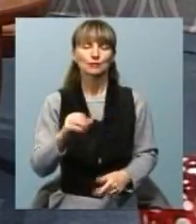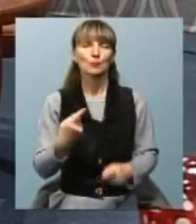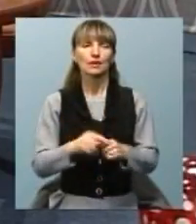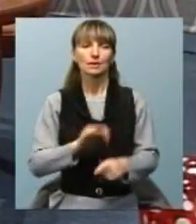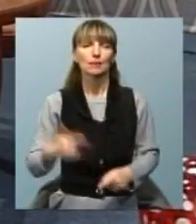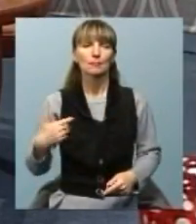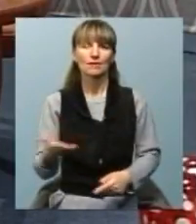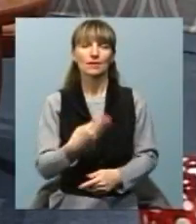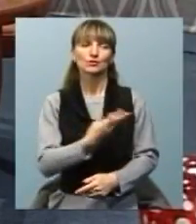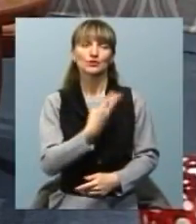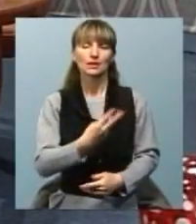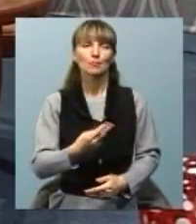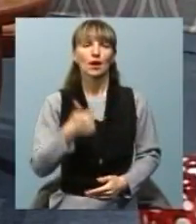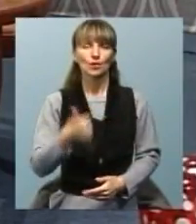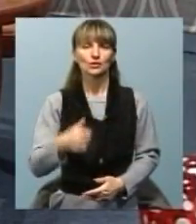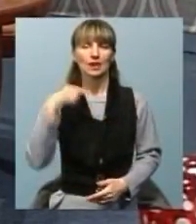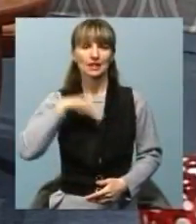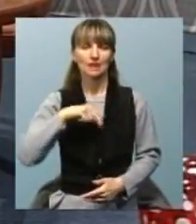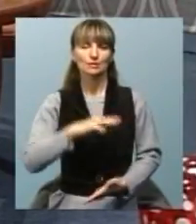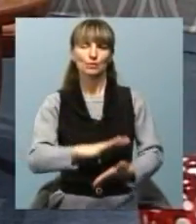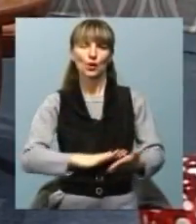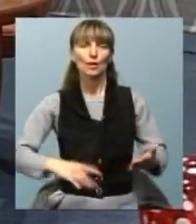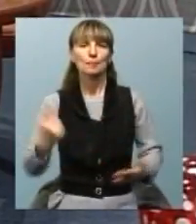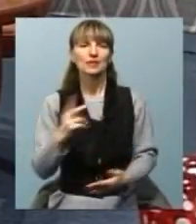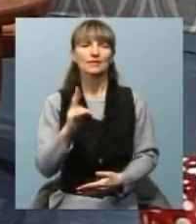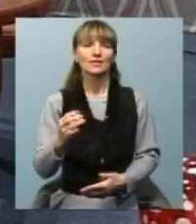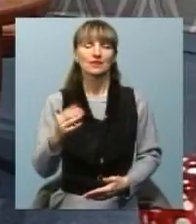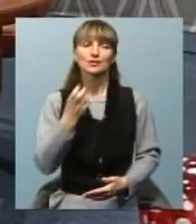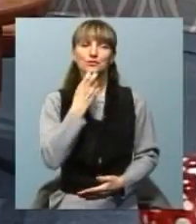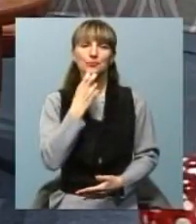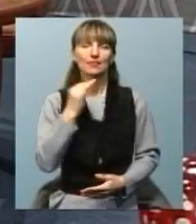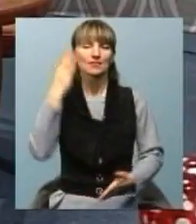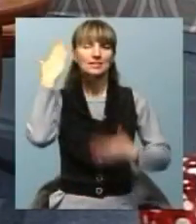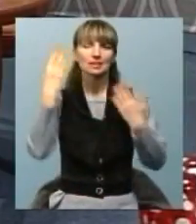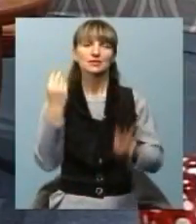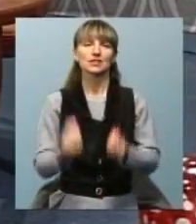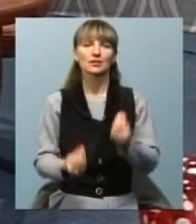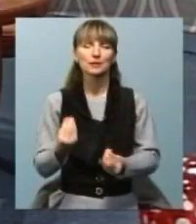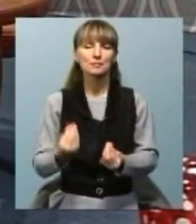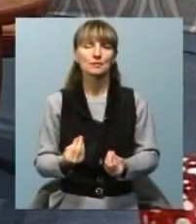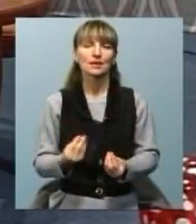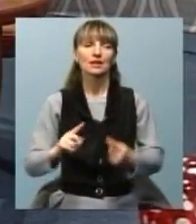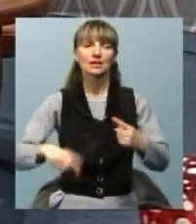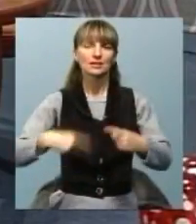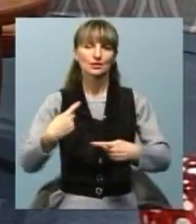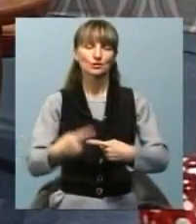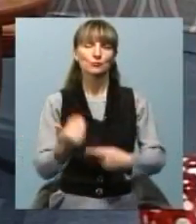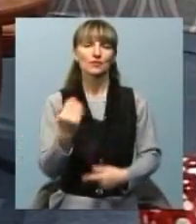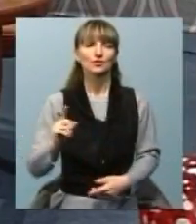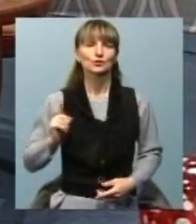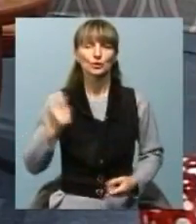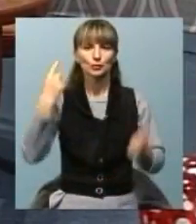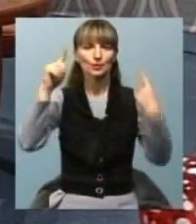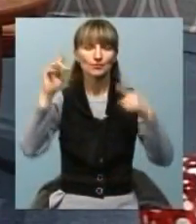малята, ми вам хочемо побажати гарного настрою, продовжити 1 квітня з гумором та веселими жартами. Наступний на вас чекає